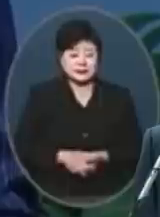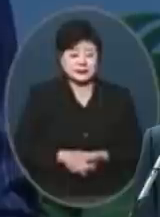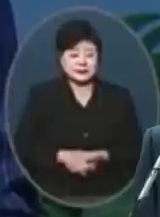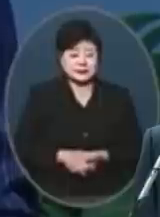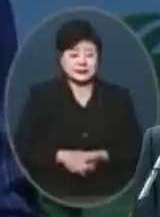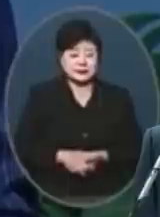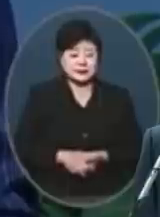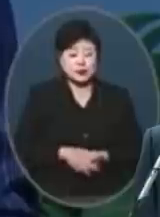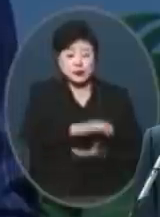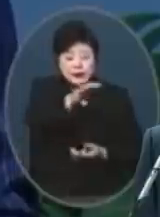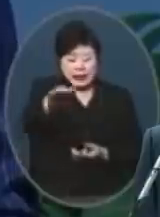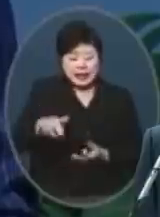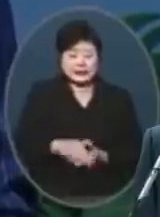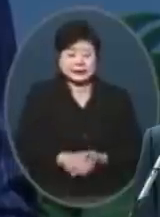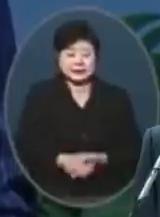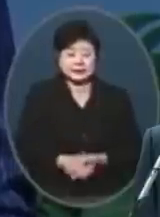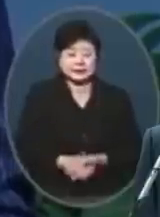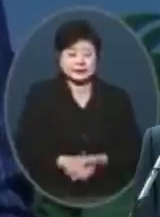우리가